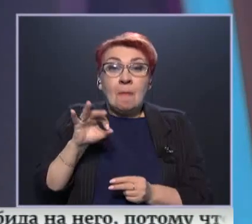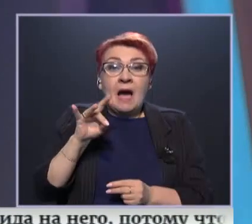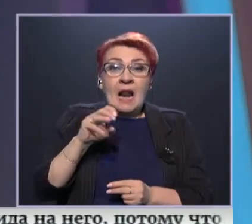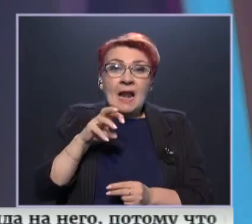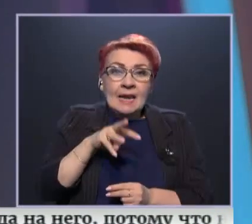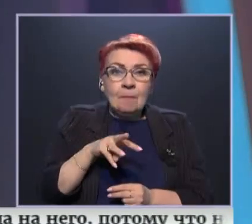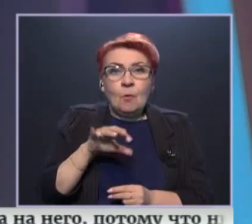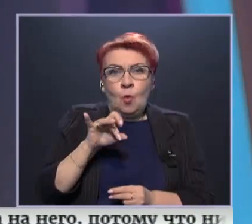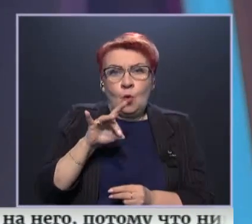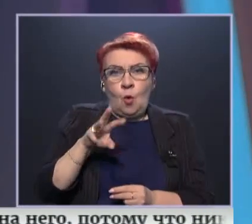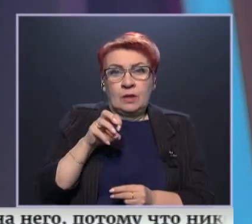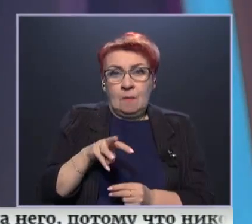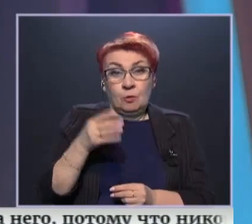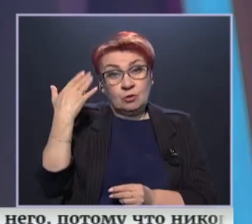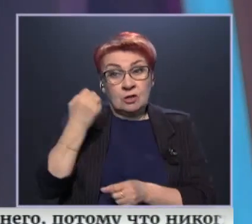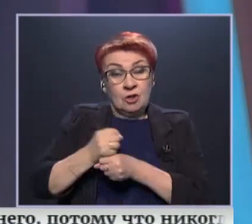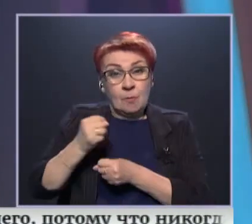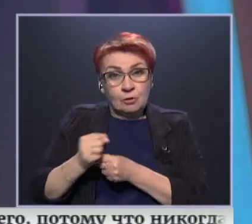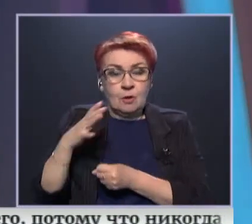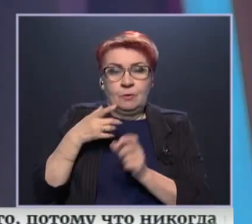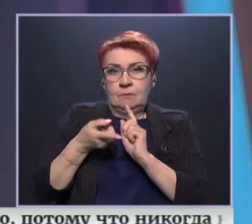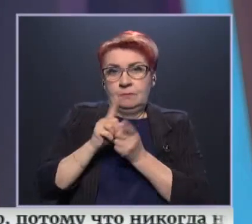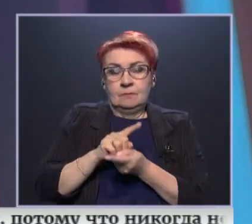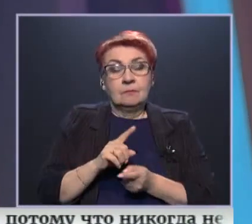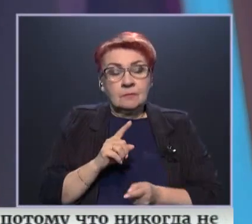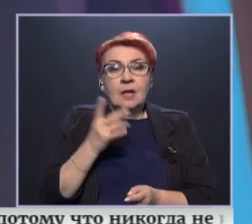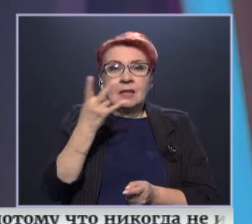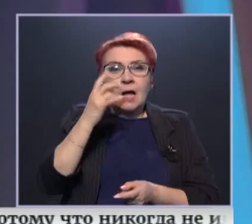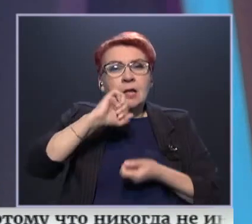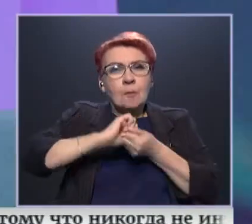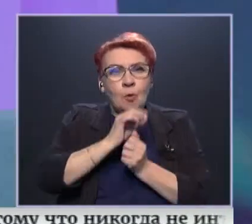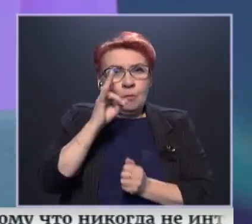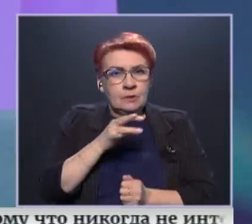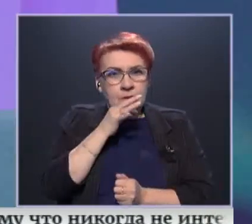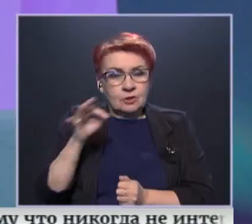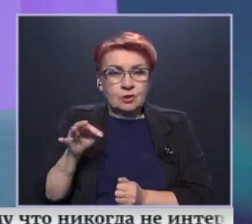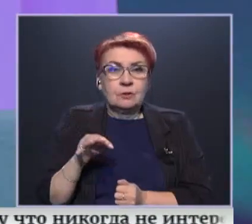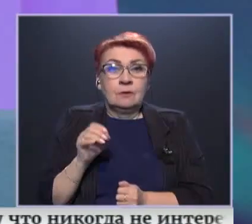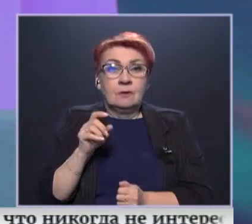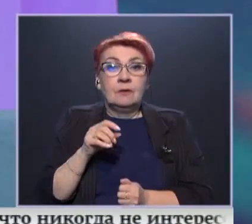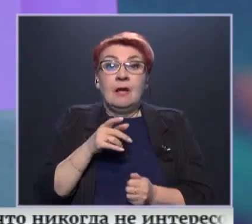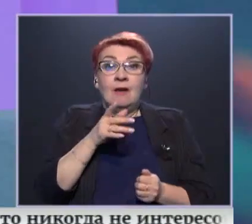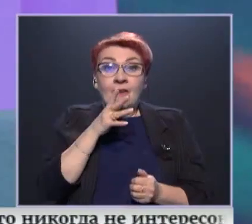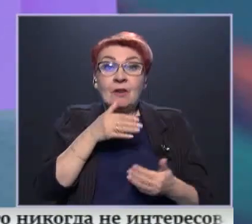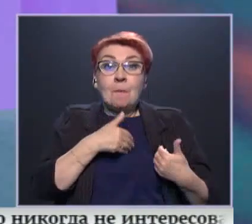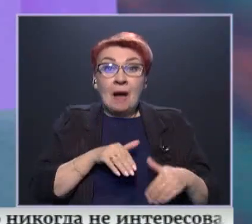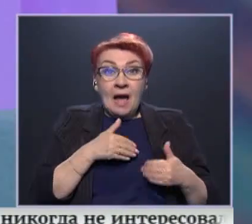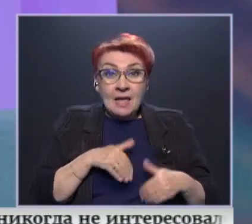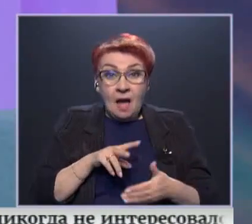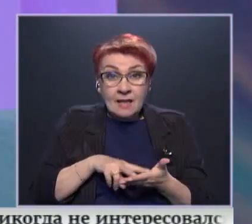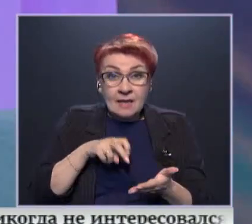этого состояния как правильно выходить? Но надо помнить о том, что в покаянии человеку прощаются грехи. Если